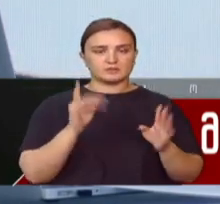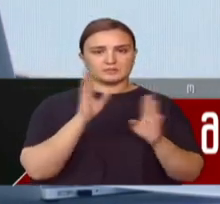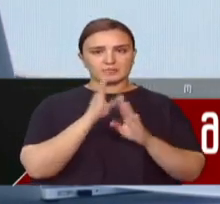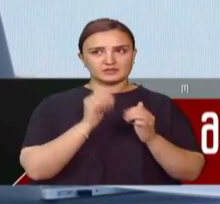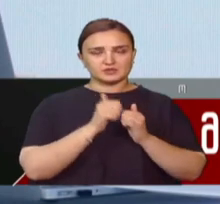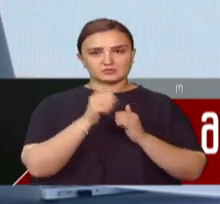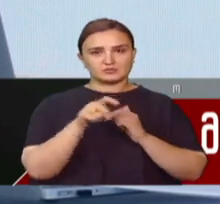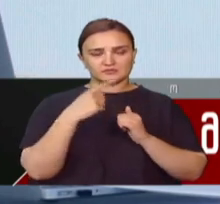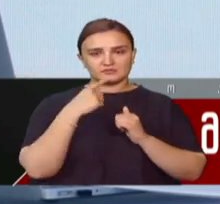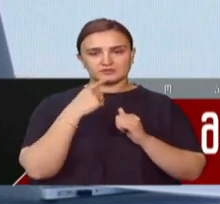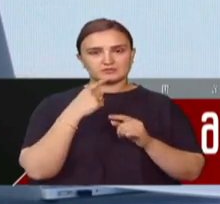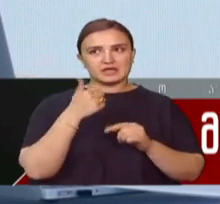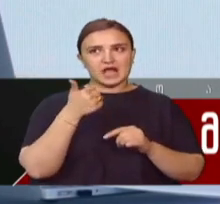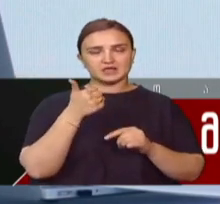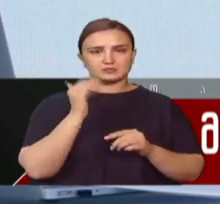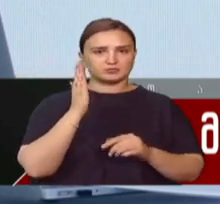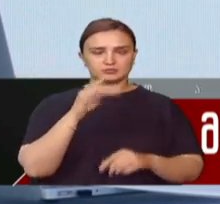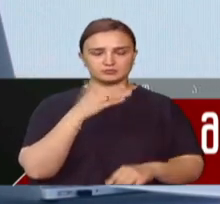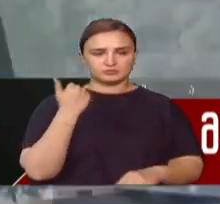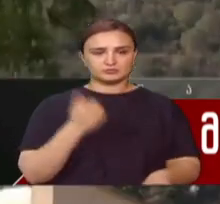მეტეოროლოგების პროგნოზით დამაიმედებელი არ არის.